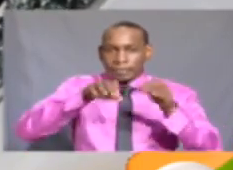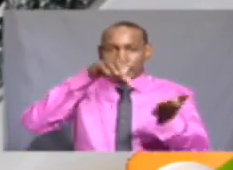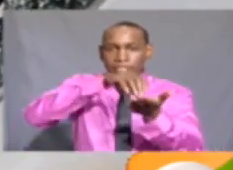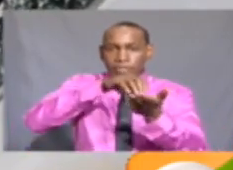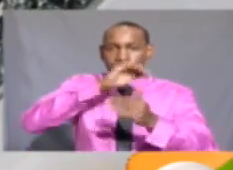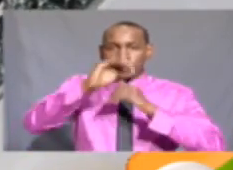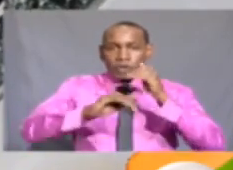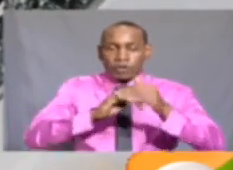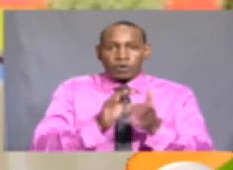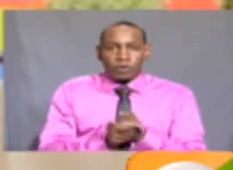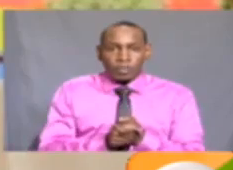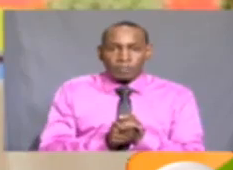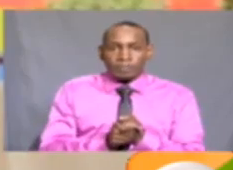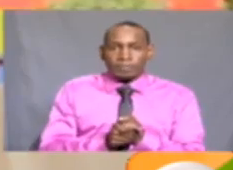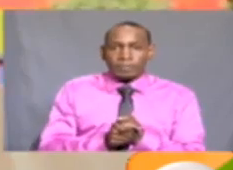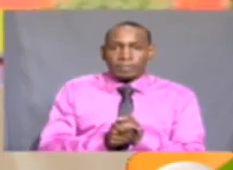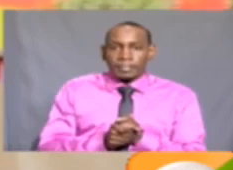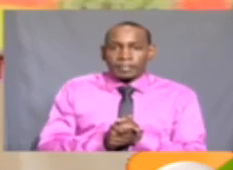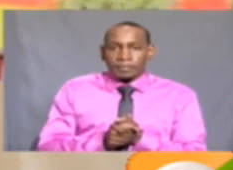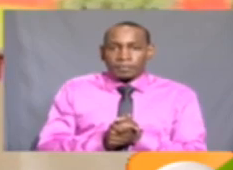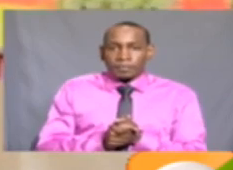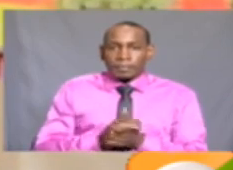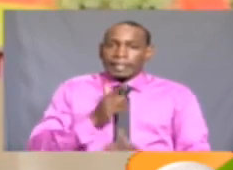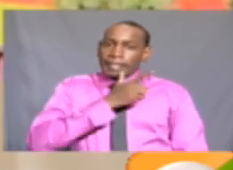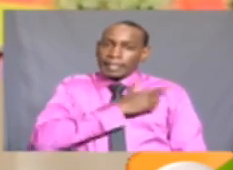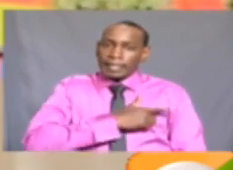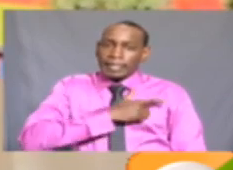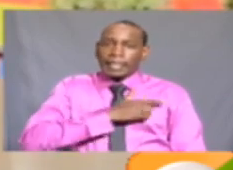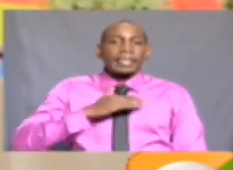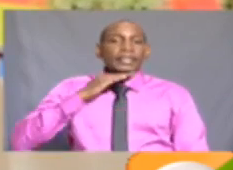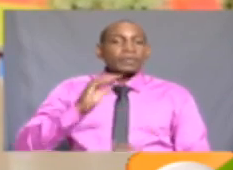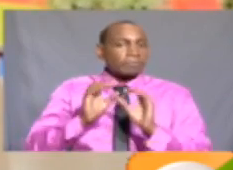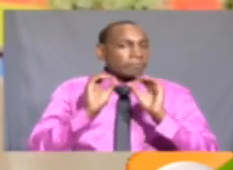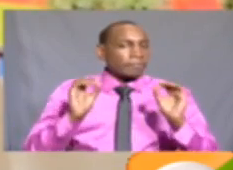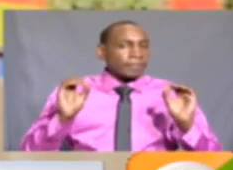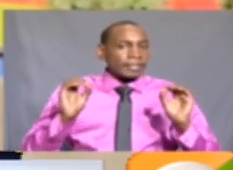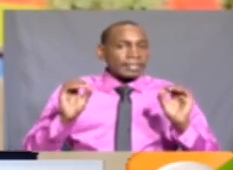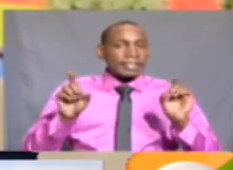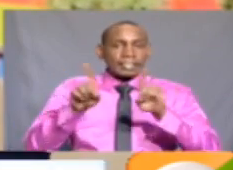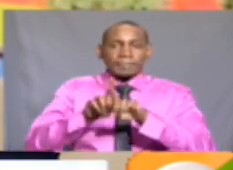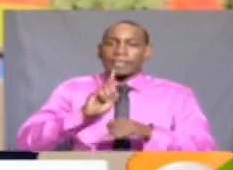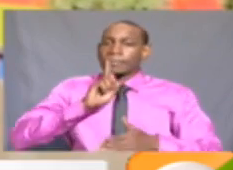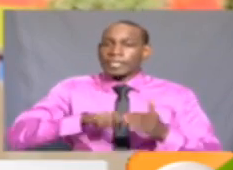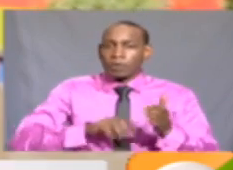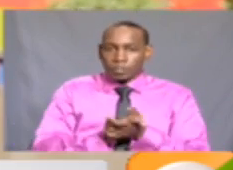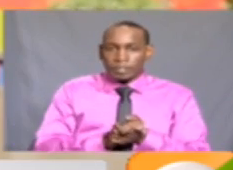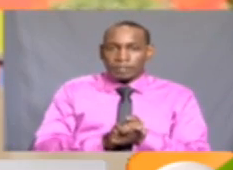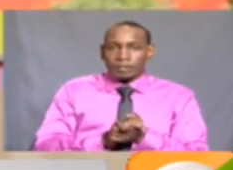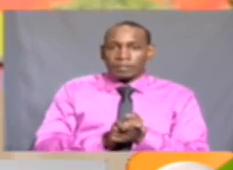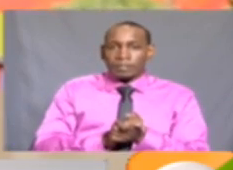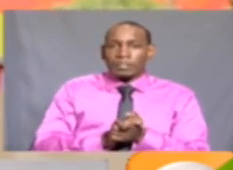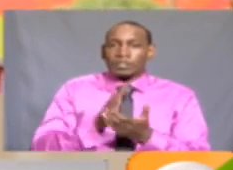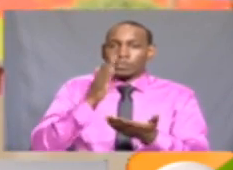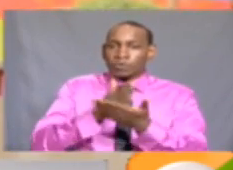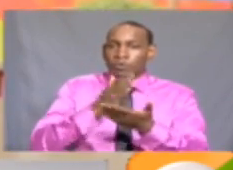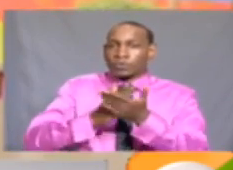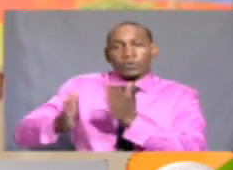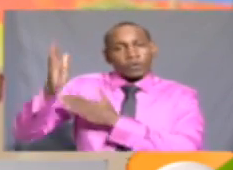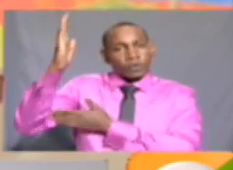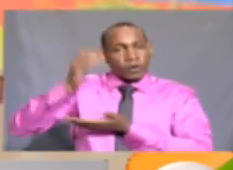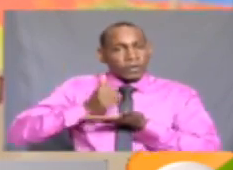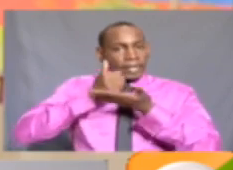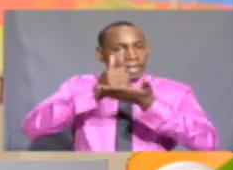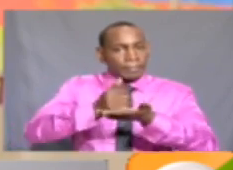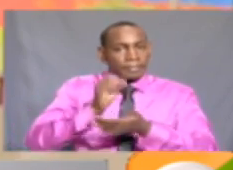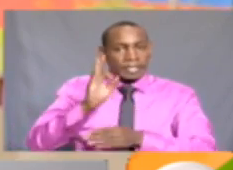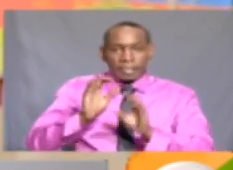incident. Rima Geshoga aliponea kifo kwa tundu la sindano na anakiri kwamba iligharimu mkono wa Maulana, la